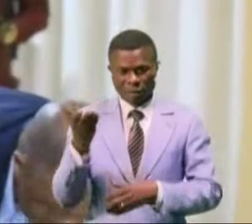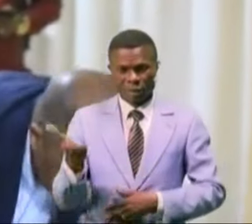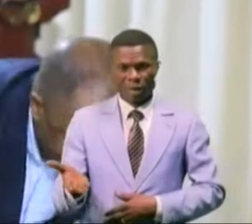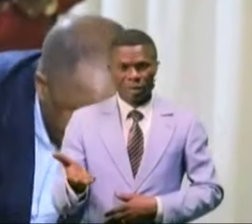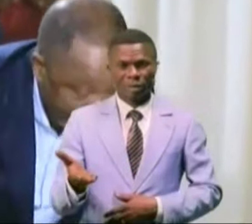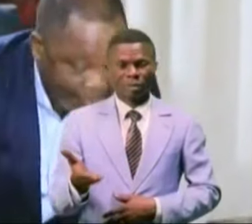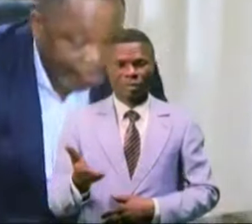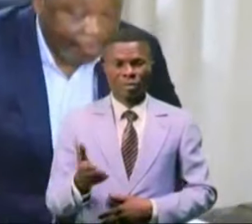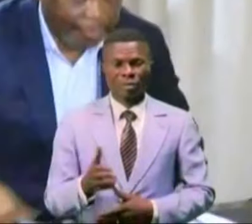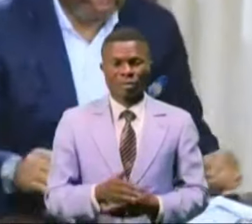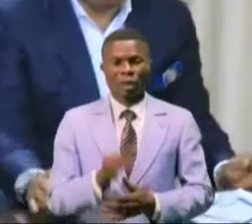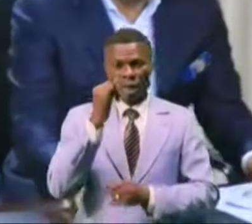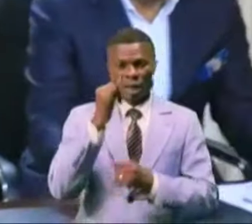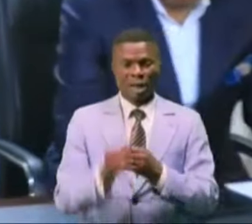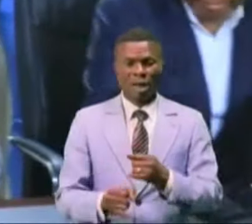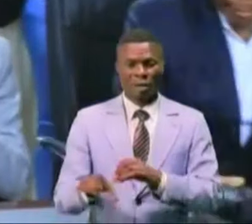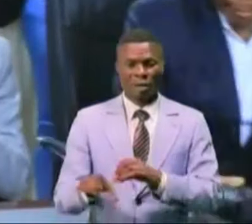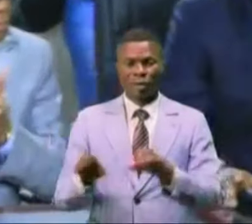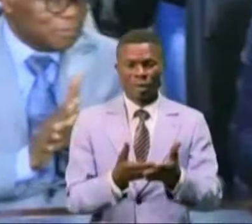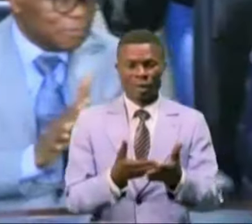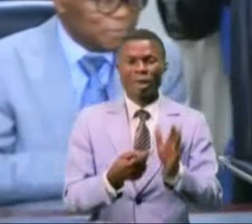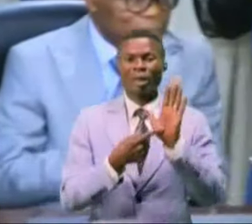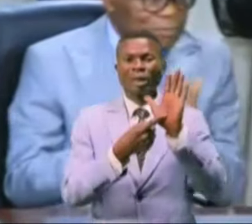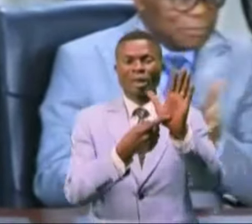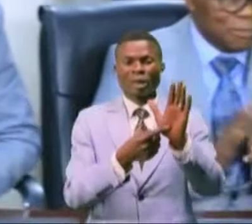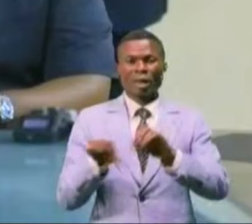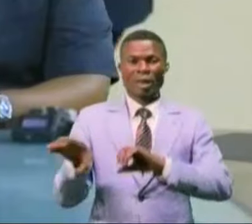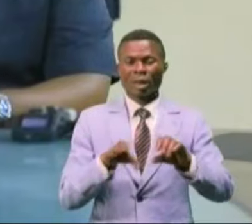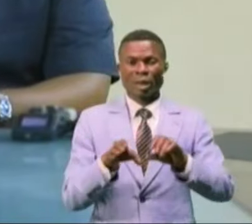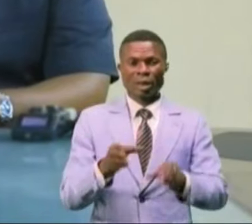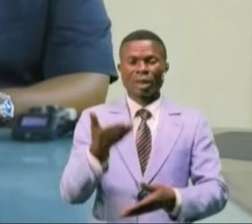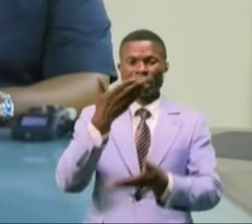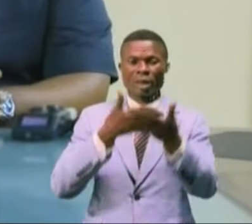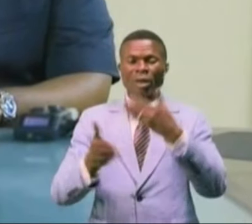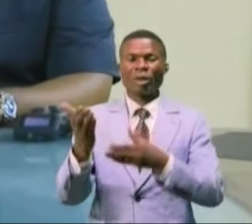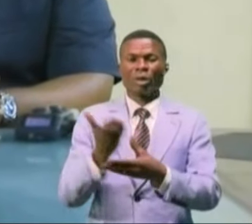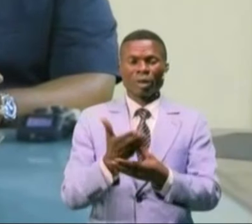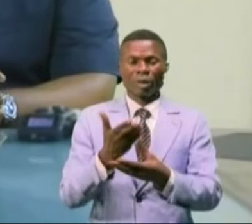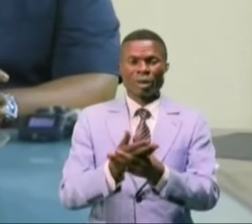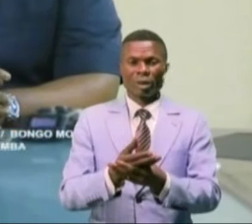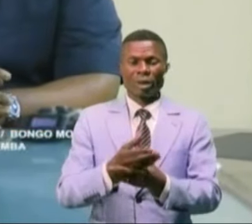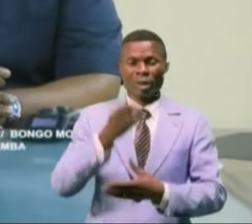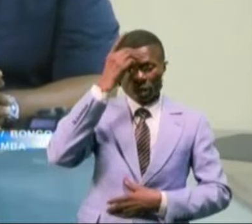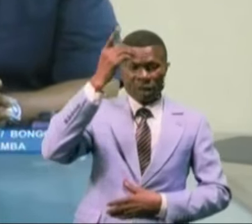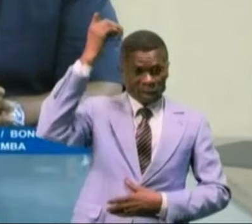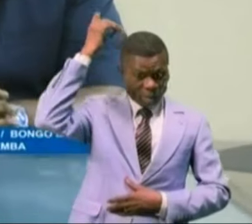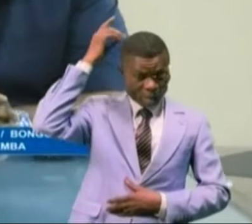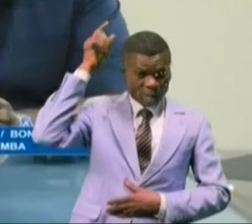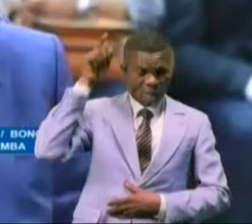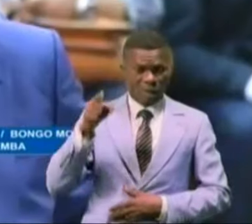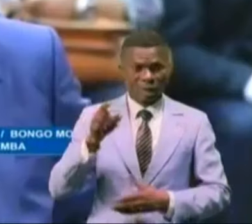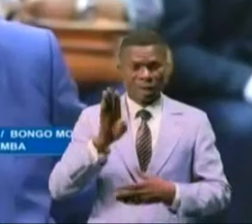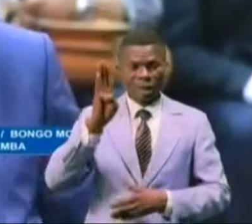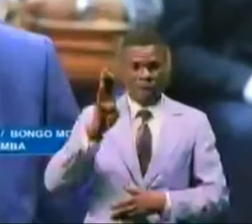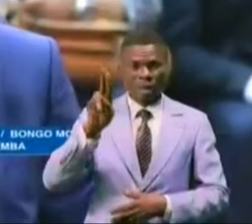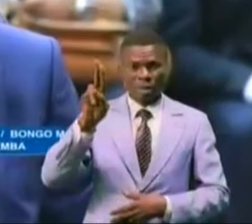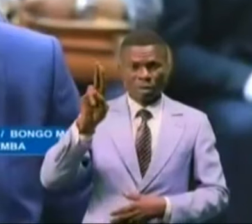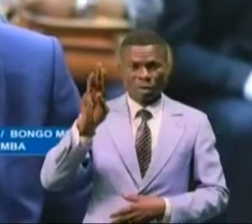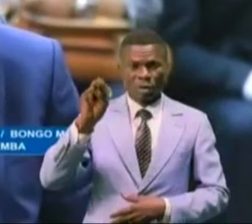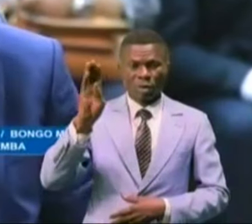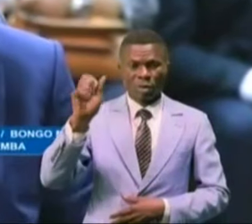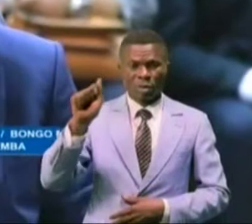chance is des séries qui caractérise la cérémonie de remise reprise Daniel BBA lubaki secondé par son